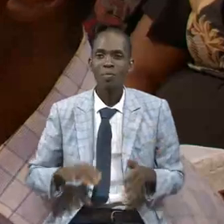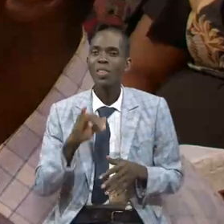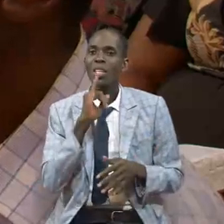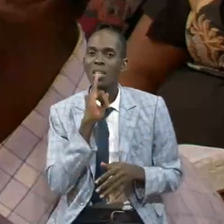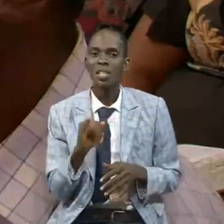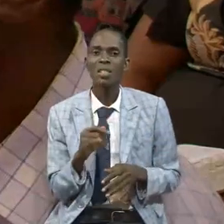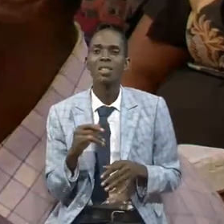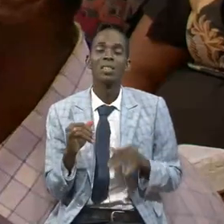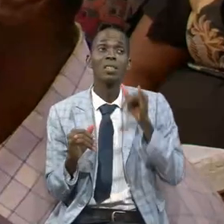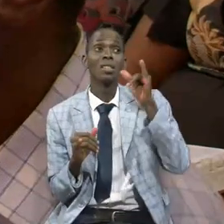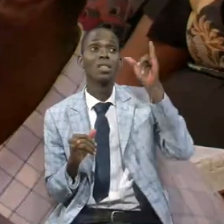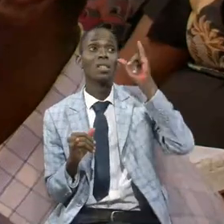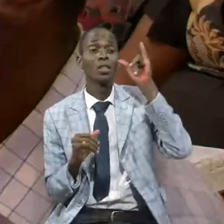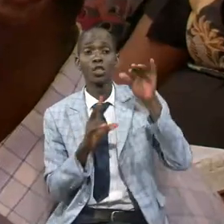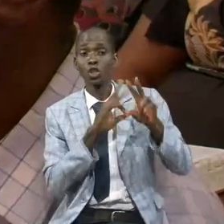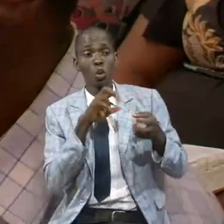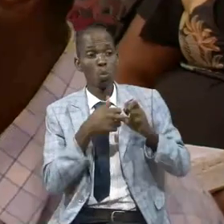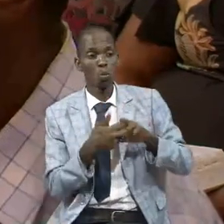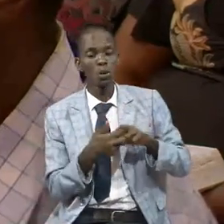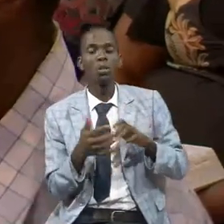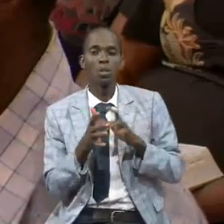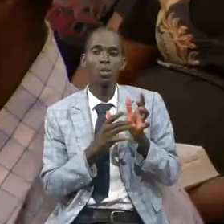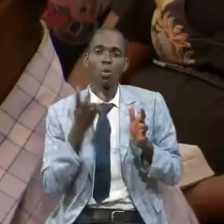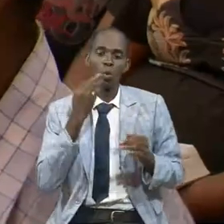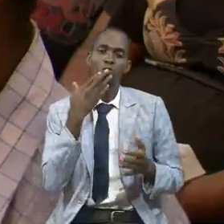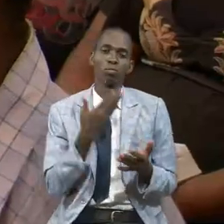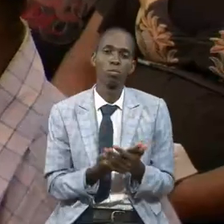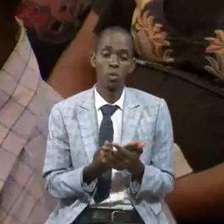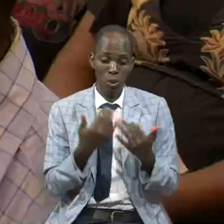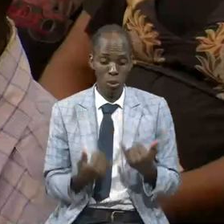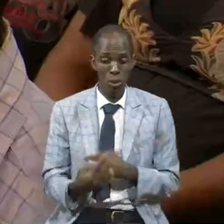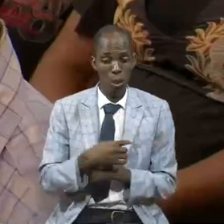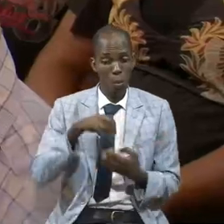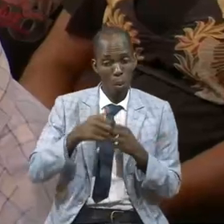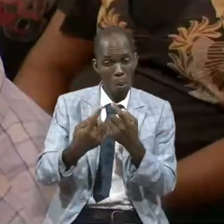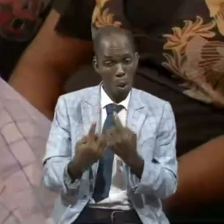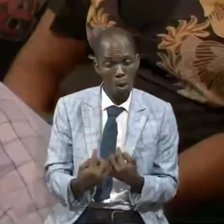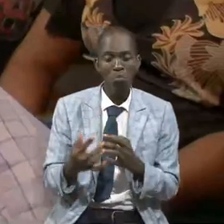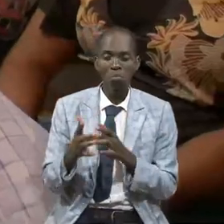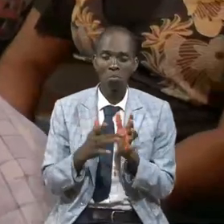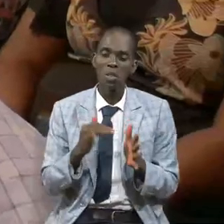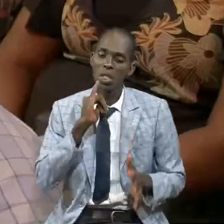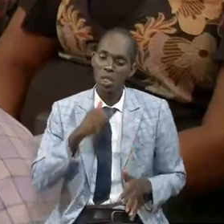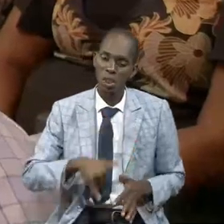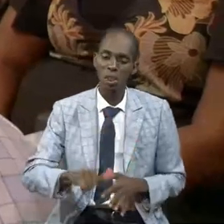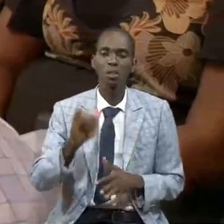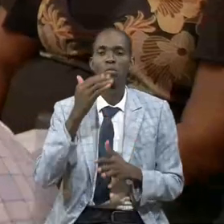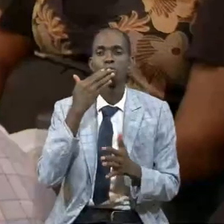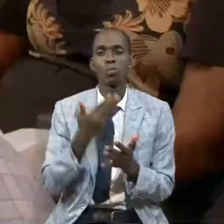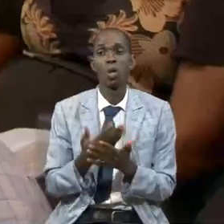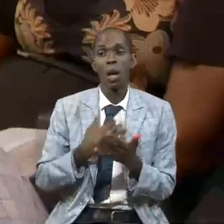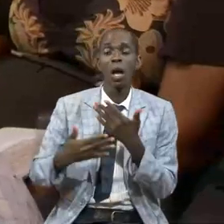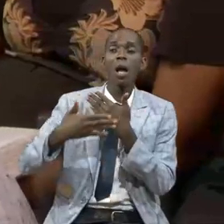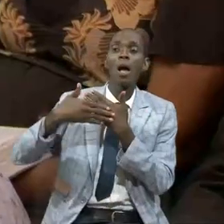Non, Jésus-Christ, hier, lorsqu'il avait des problèmes, il était bon. Aujourd'hui, lorsqu'il y a des problèmes, il est toujours bon.